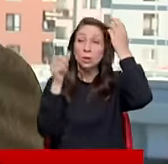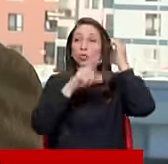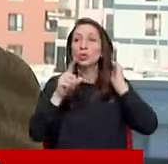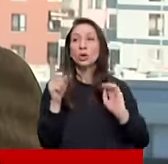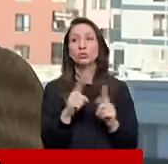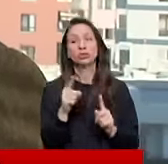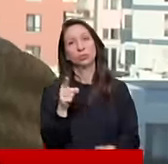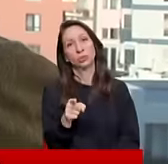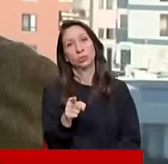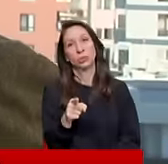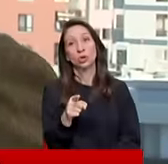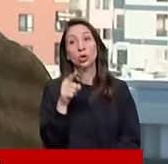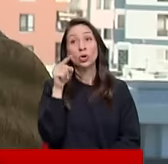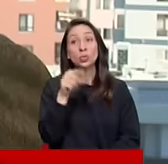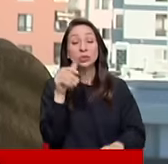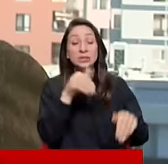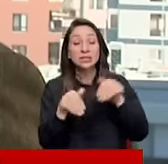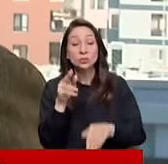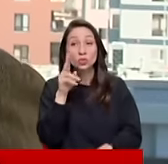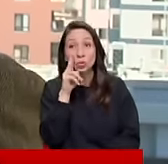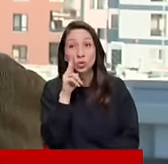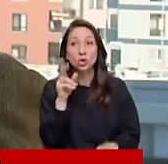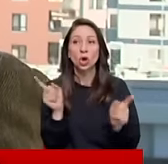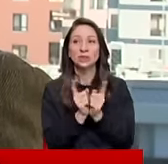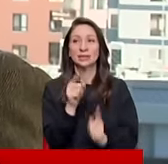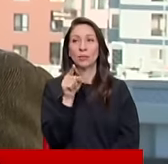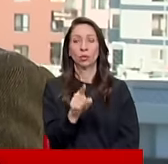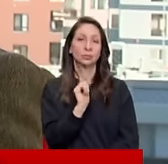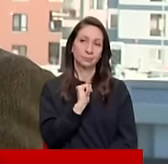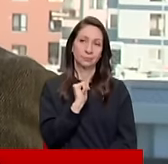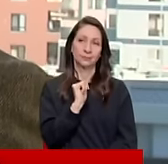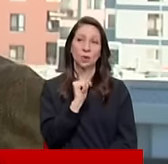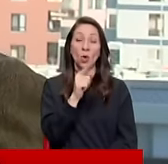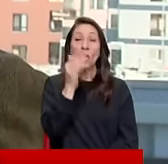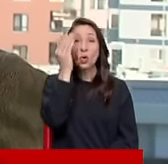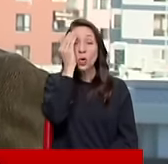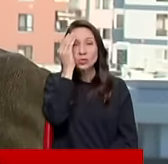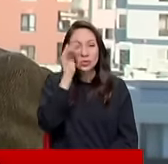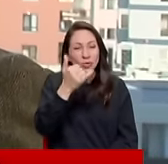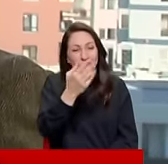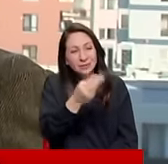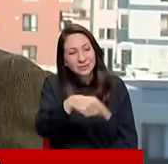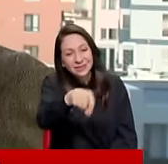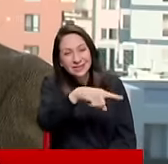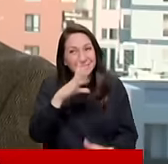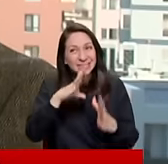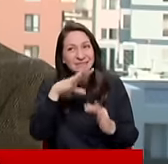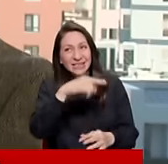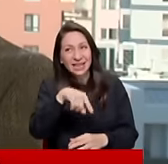özeti aslında budur. Bu seçim sonucunun özeti de budur. O yoksul gecekonduda oturan, yoksul